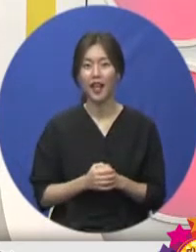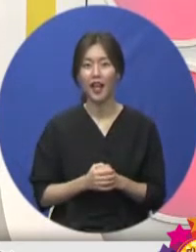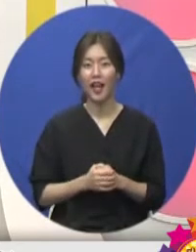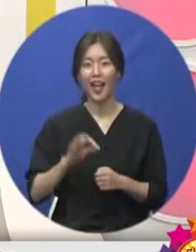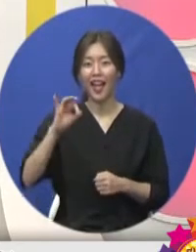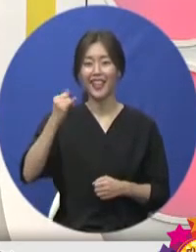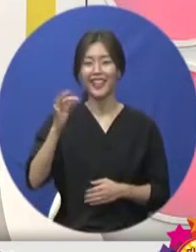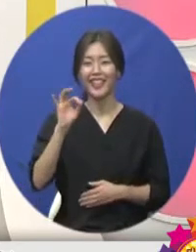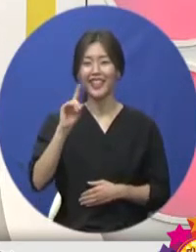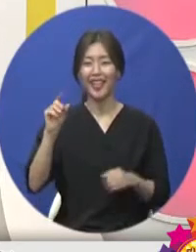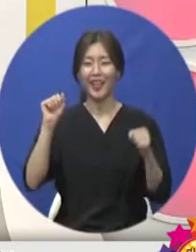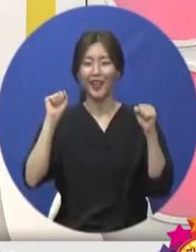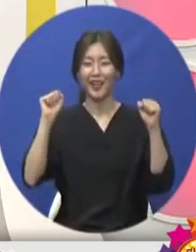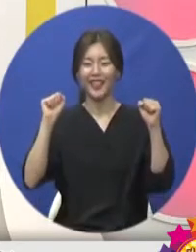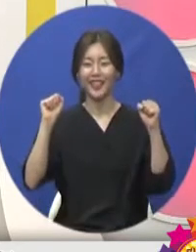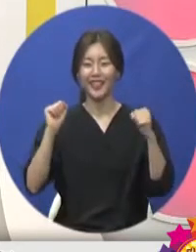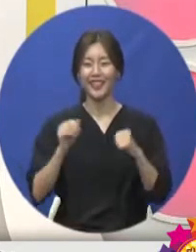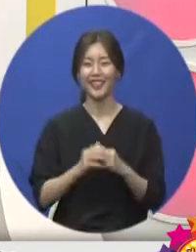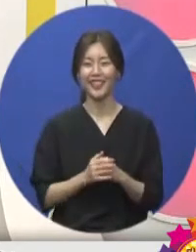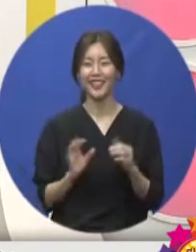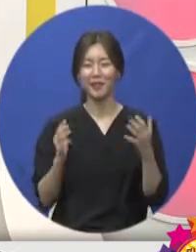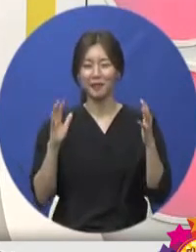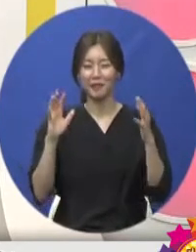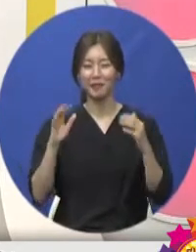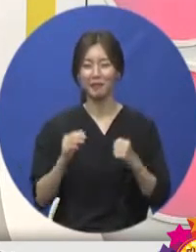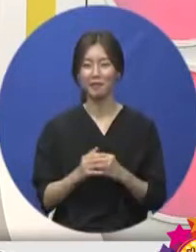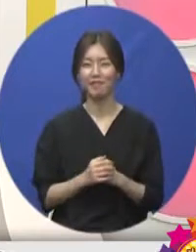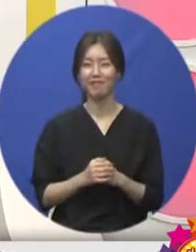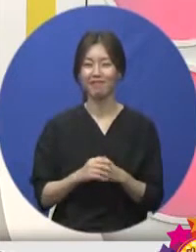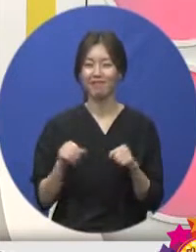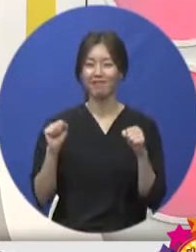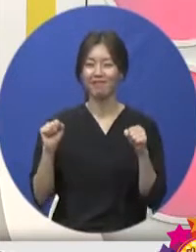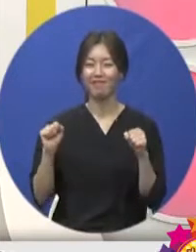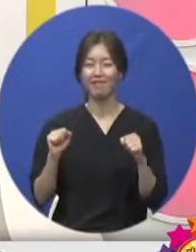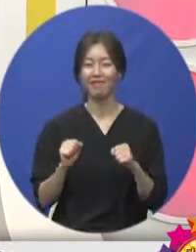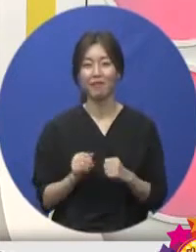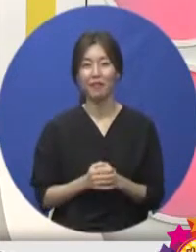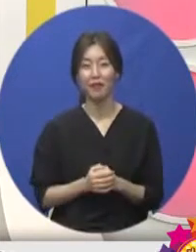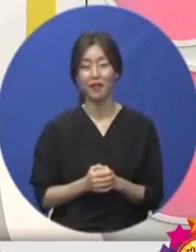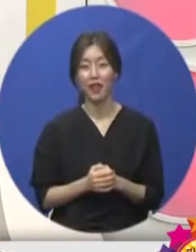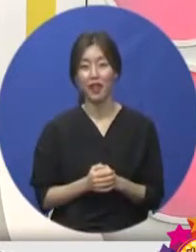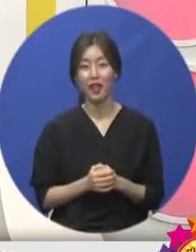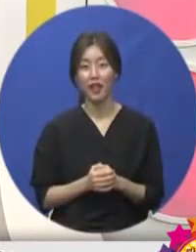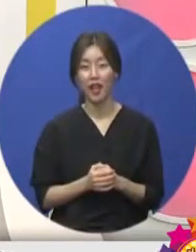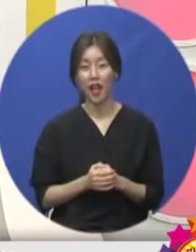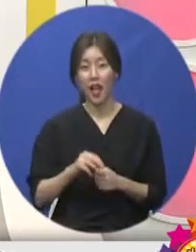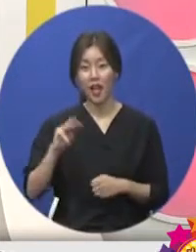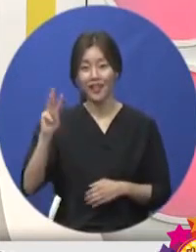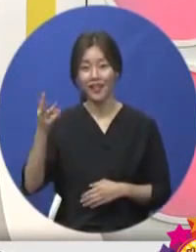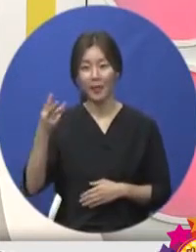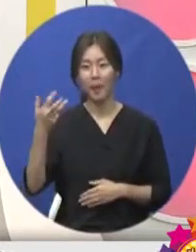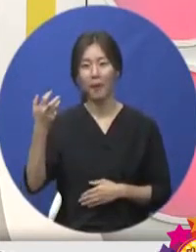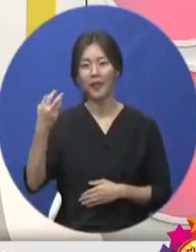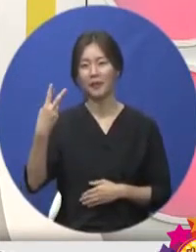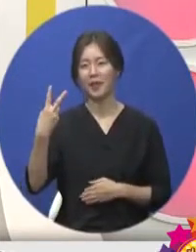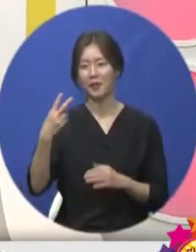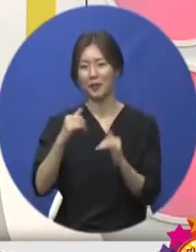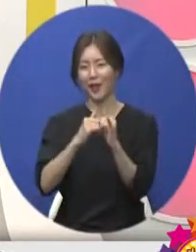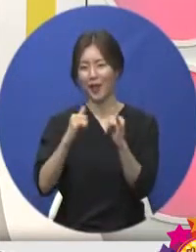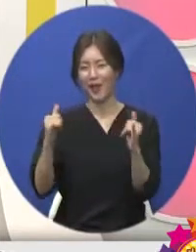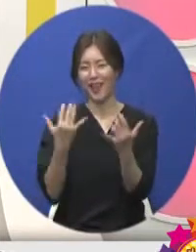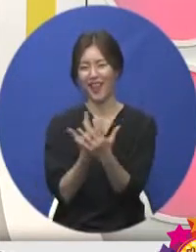은하 화이팅! 후! 안녕! 야, 거기 382명이 계시네.